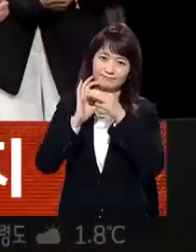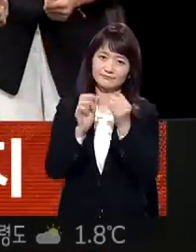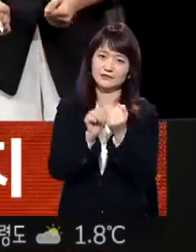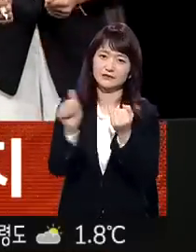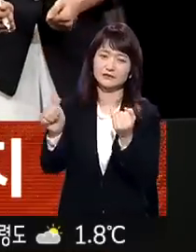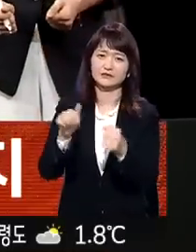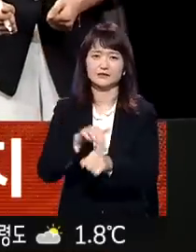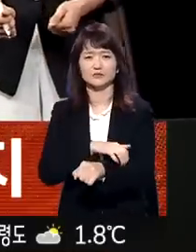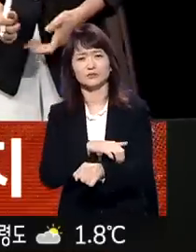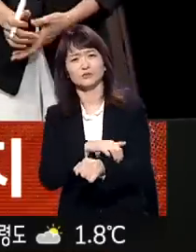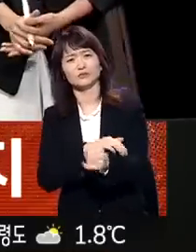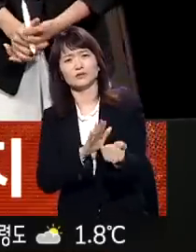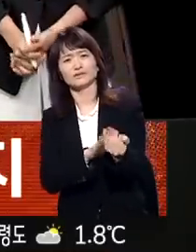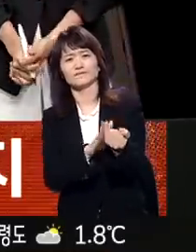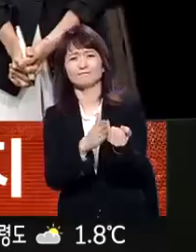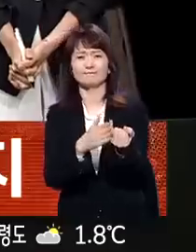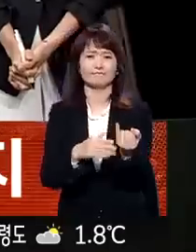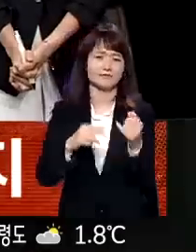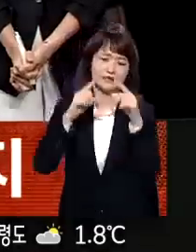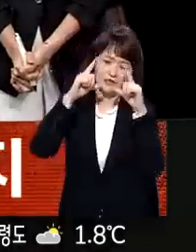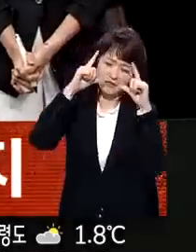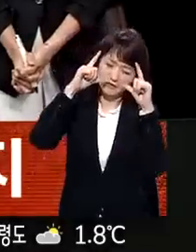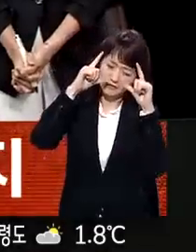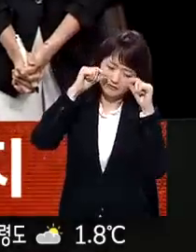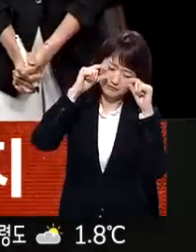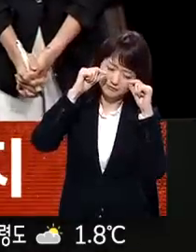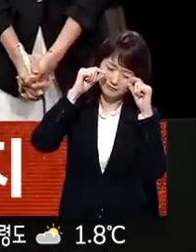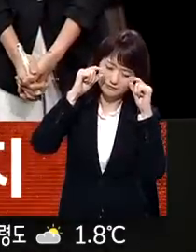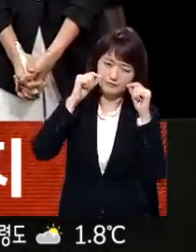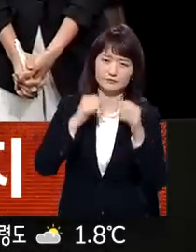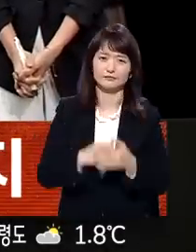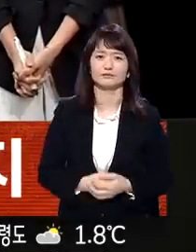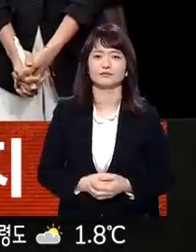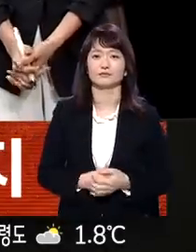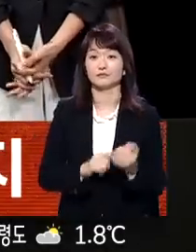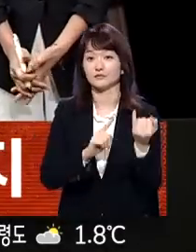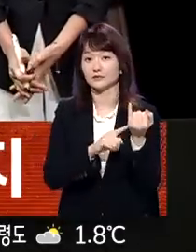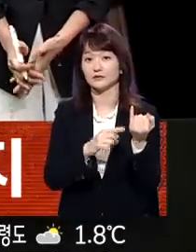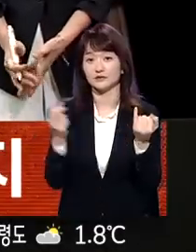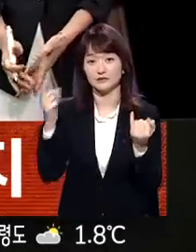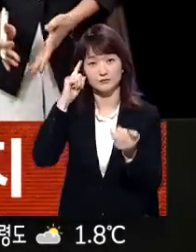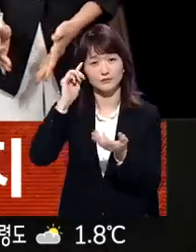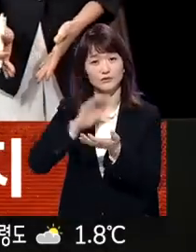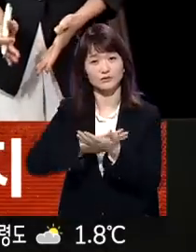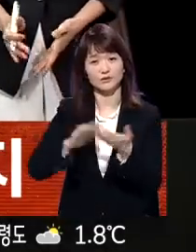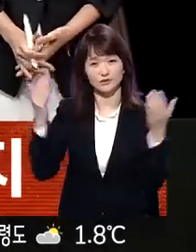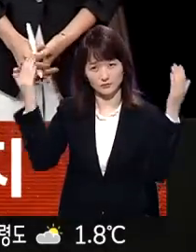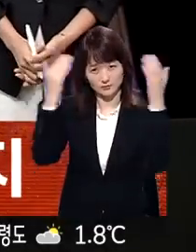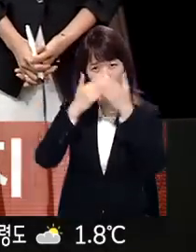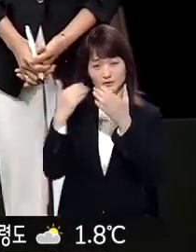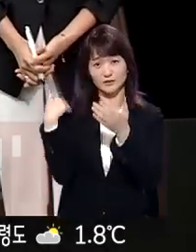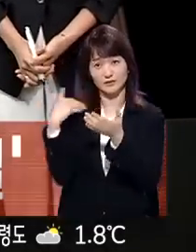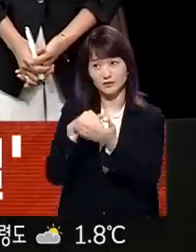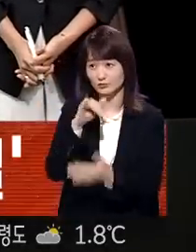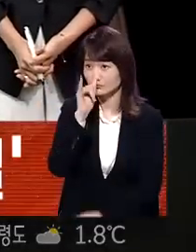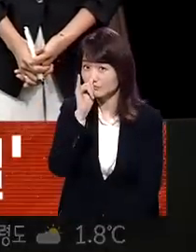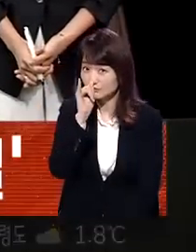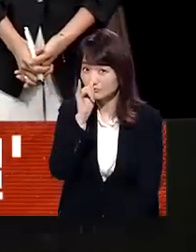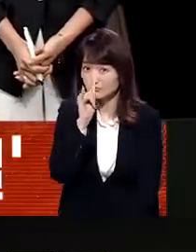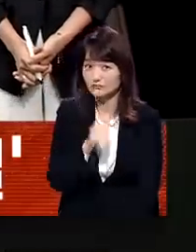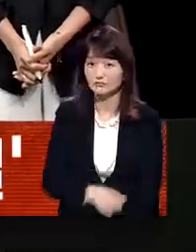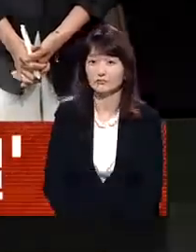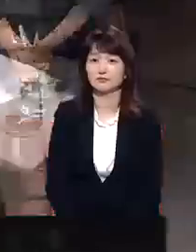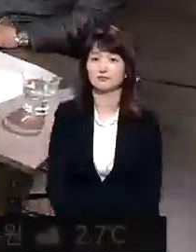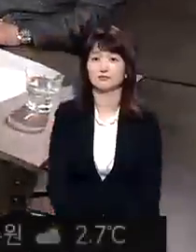남편의 불편한 손길에 도저히 잠을 잘 수가 없다는 신 씨. 그녀는 다시 평화로운 밤을 되찾을 수가 있을까요?